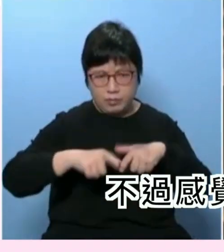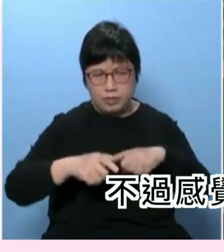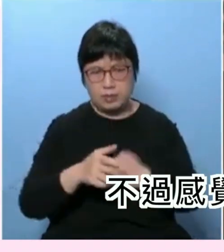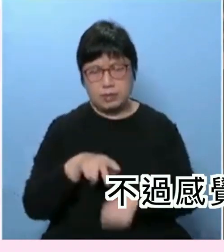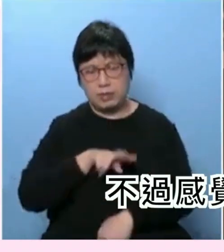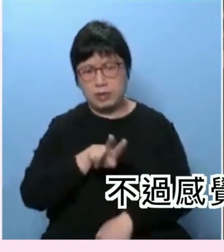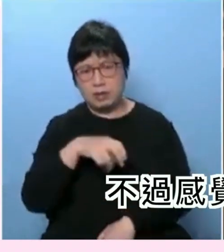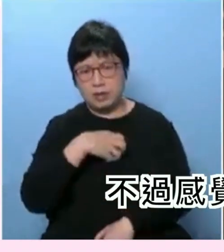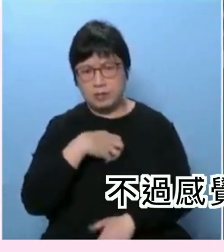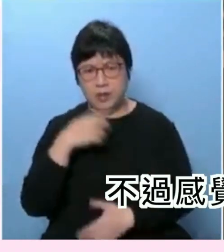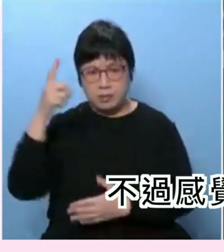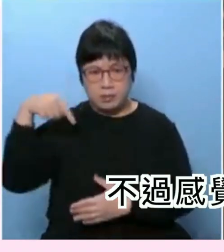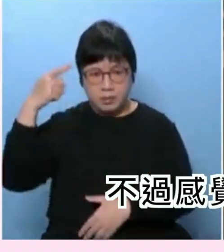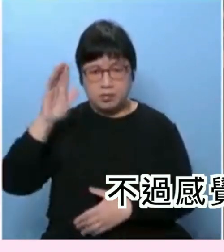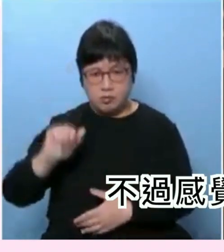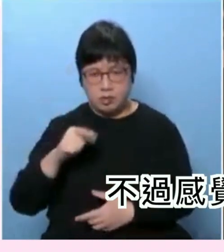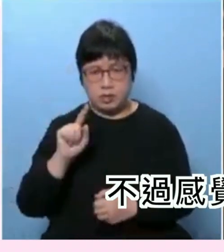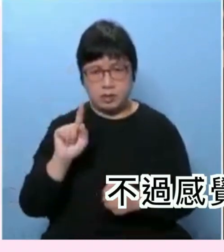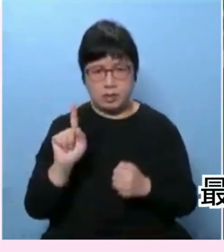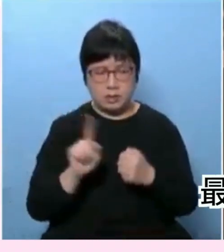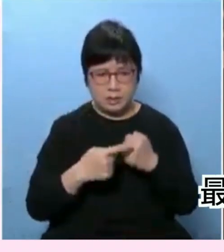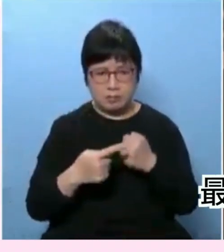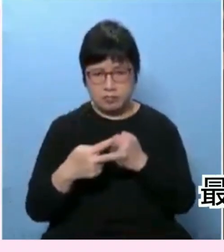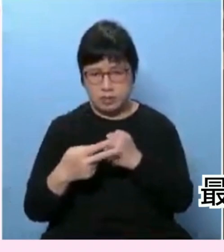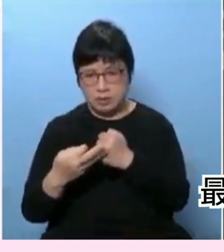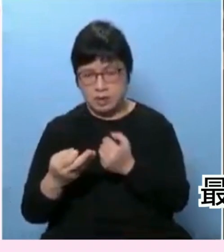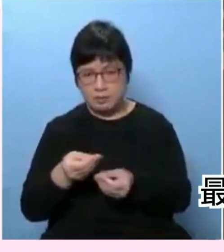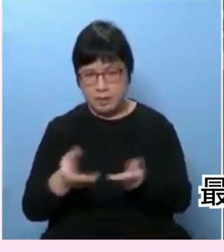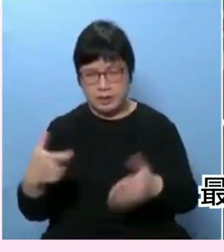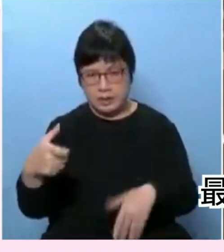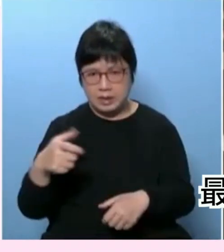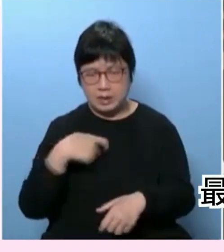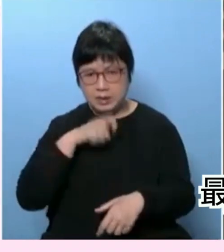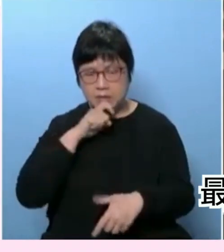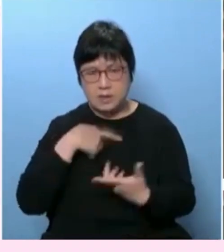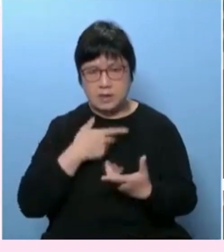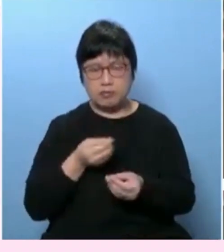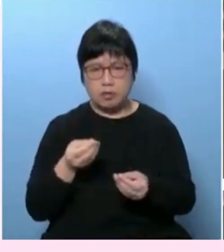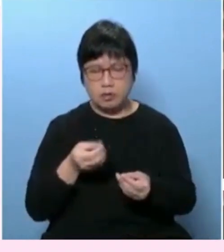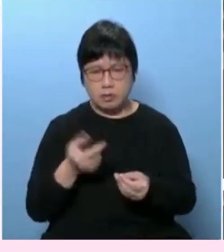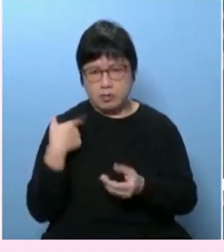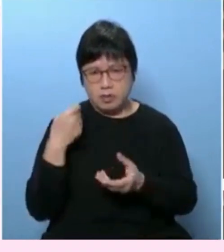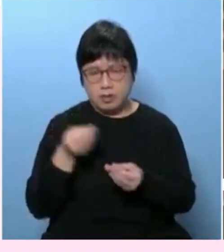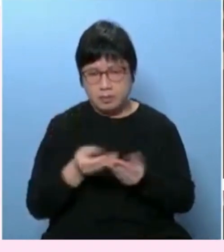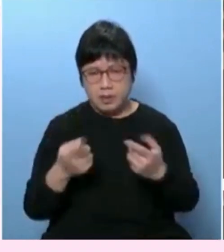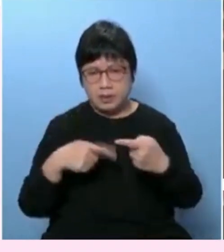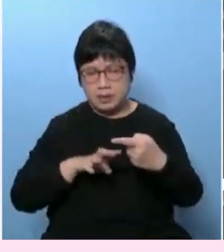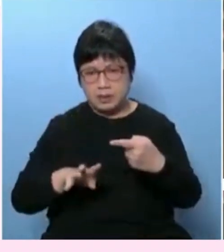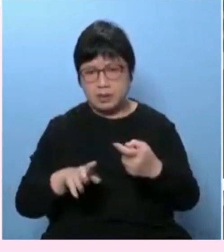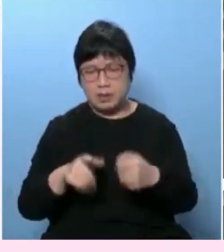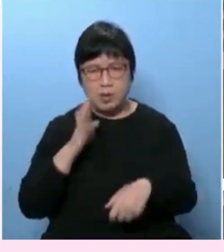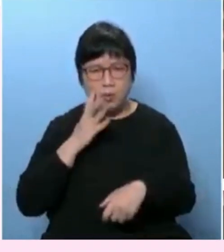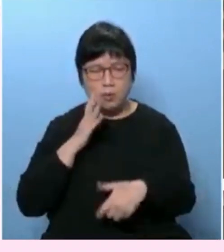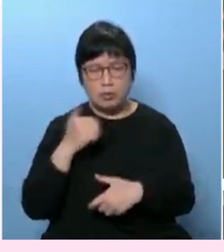覺上咧，當美國如果可以三次派錢嘅話，最近又有一次要派1400元每人啦。當少少嘅澳門特